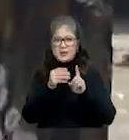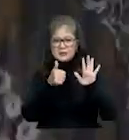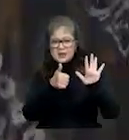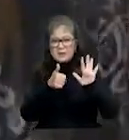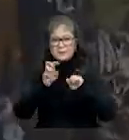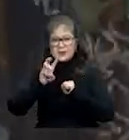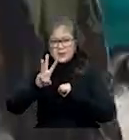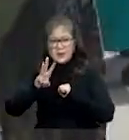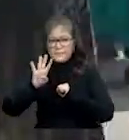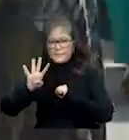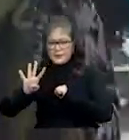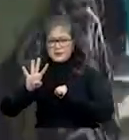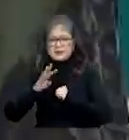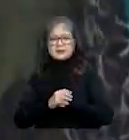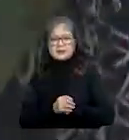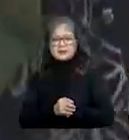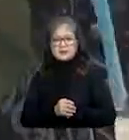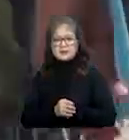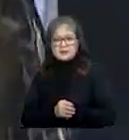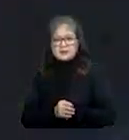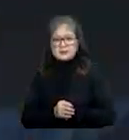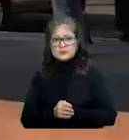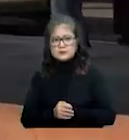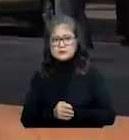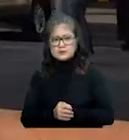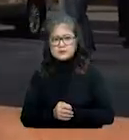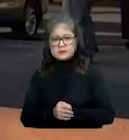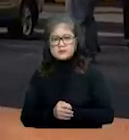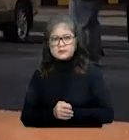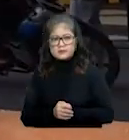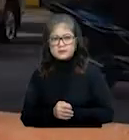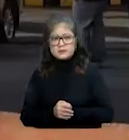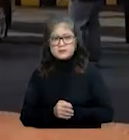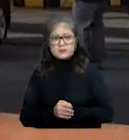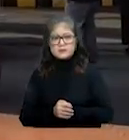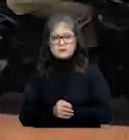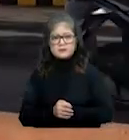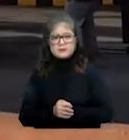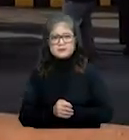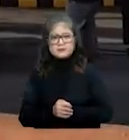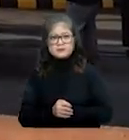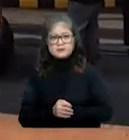14.634 orang. Dari Surabaya, Jawa Timur, Yuda Prawira, iNews, melaporkan.